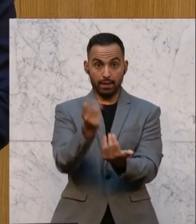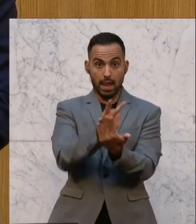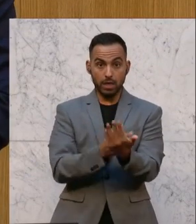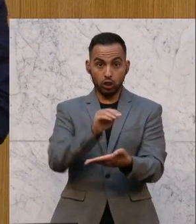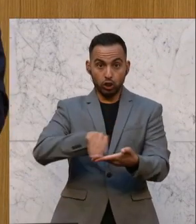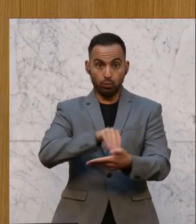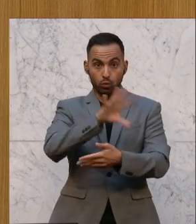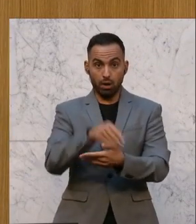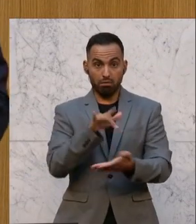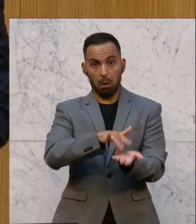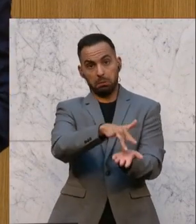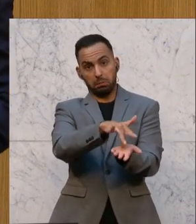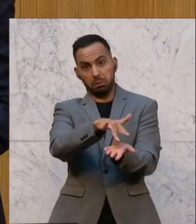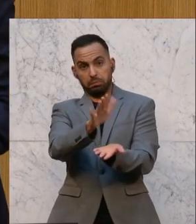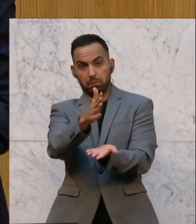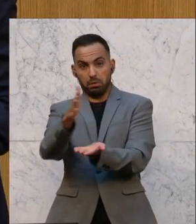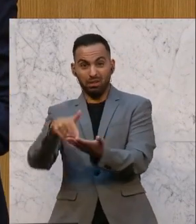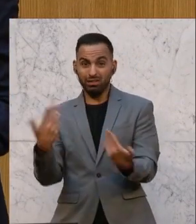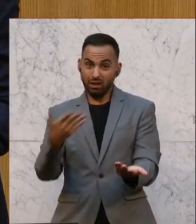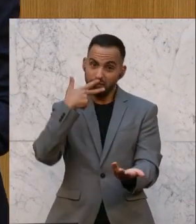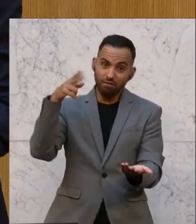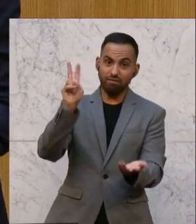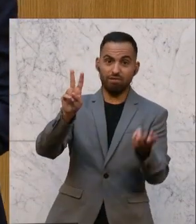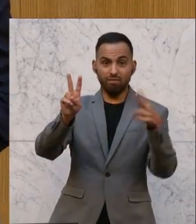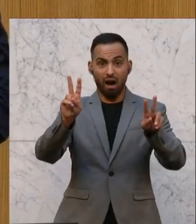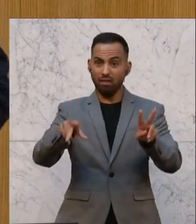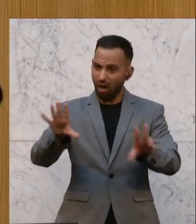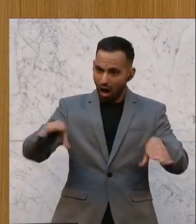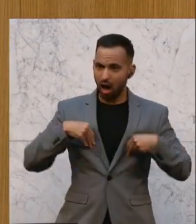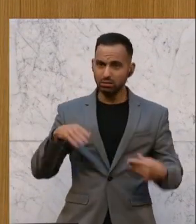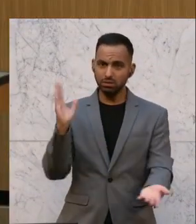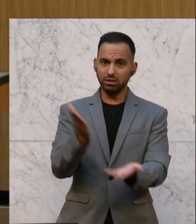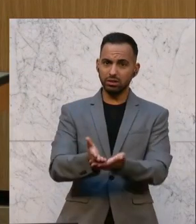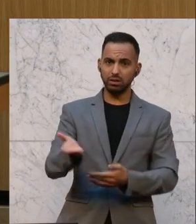schreiben, überall nur mehr Mittelmaß. Und das ist die nackte Wahrheit. Akzeptieren Sie das endlich einmal.